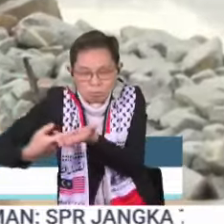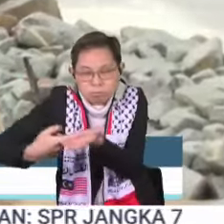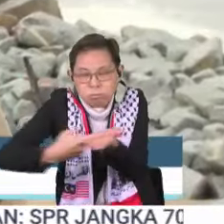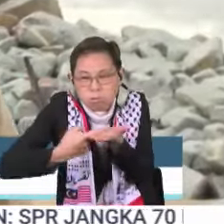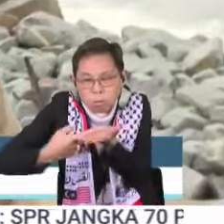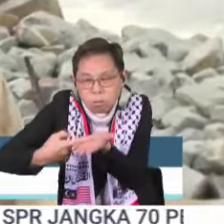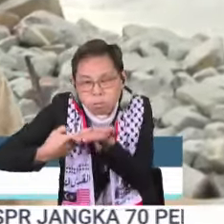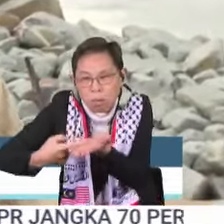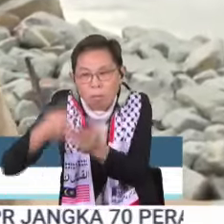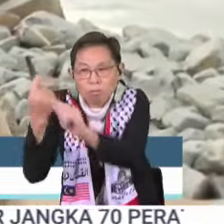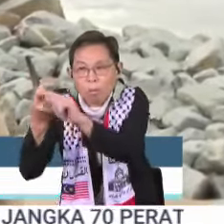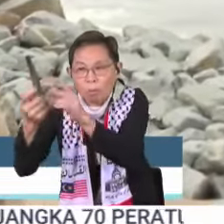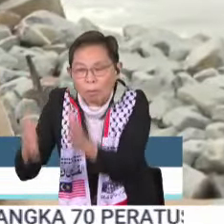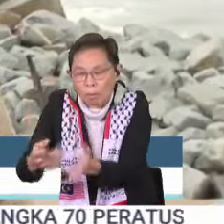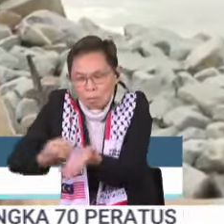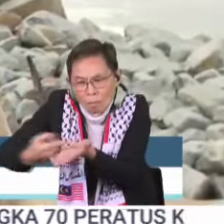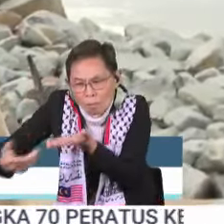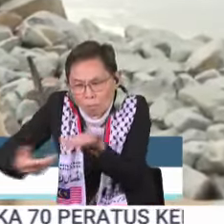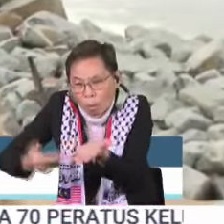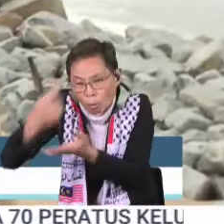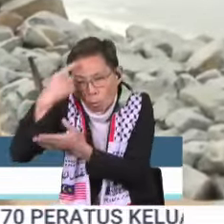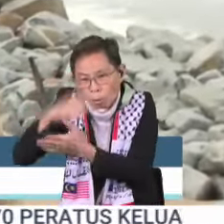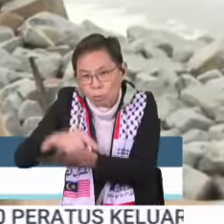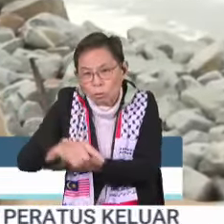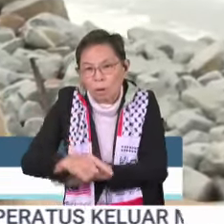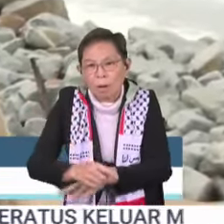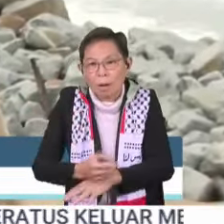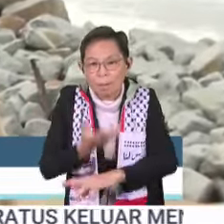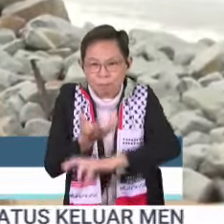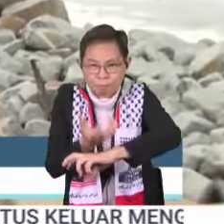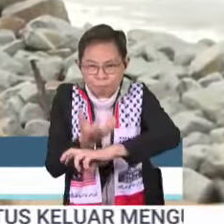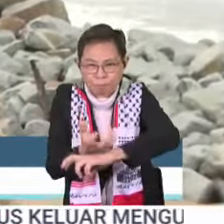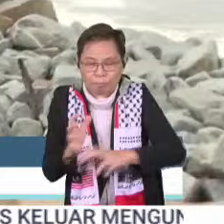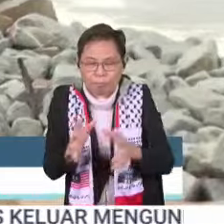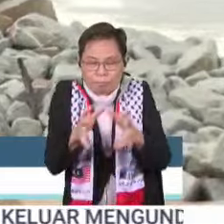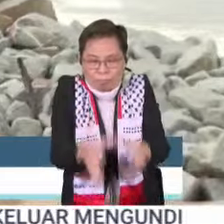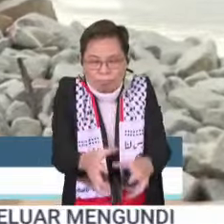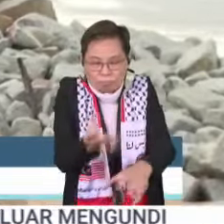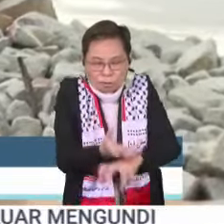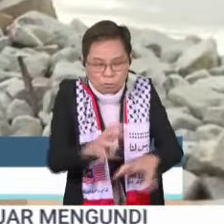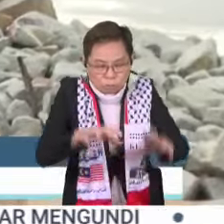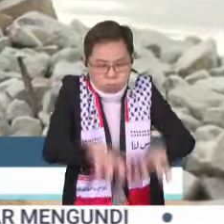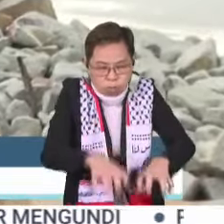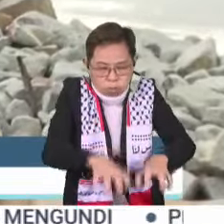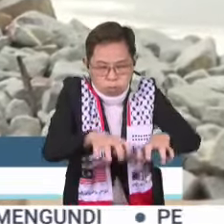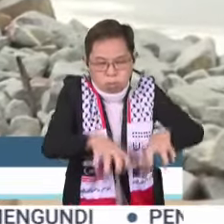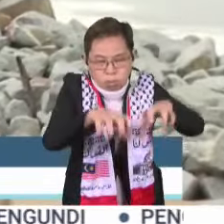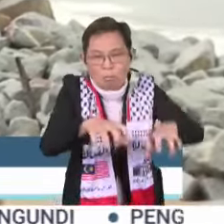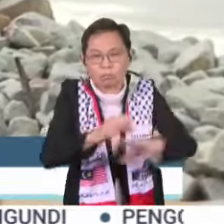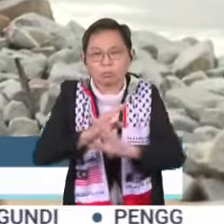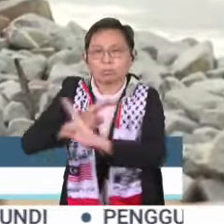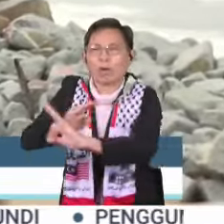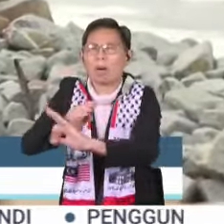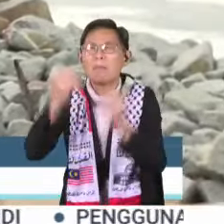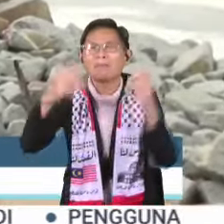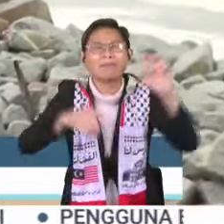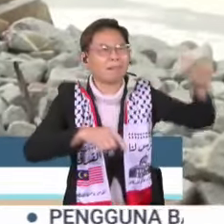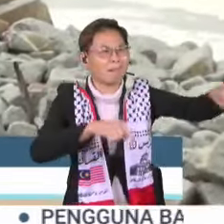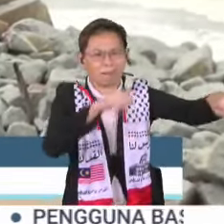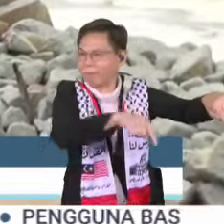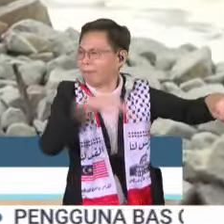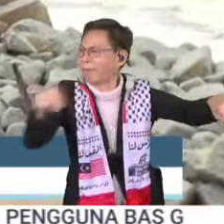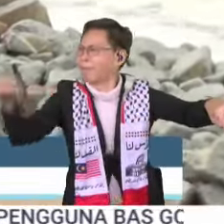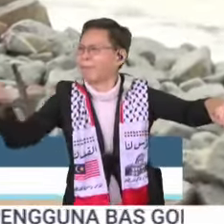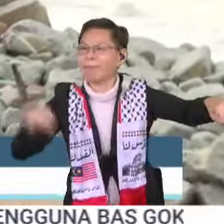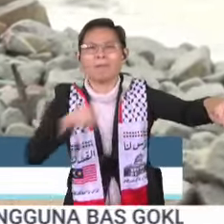boleh projek ini untuk setidak-tidaknya wari batu ke untuk menahan. Sebab di banyak tempat ni terkesan